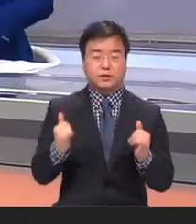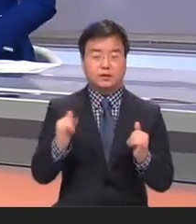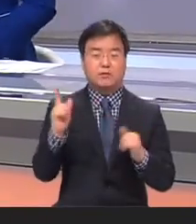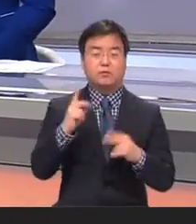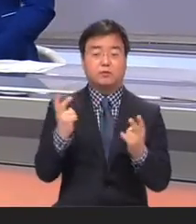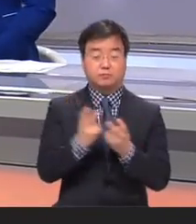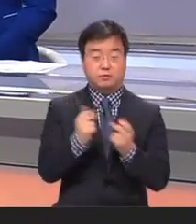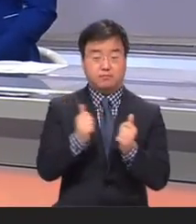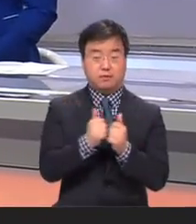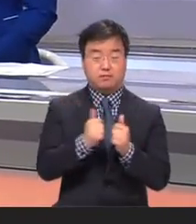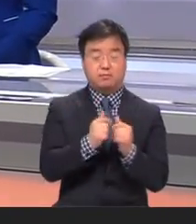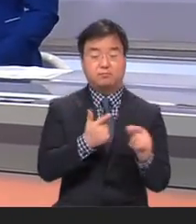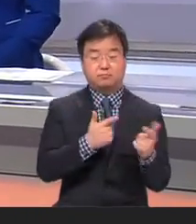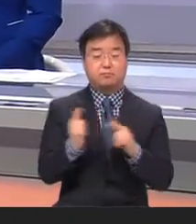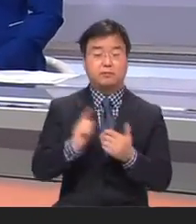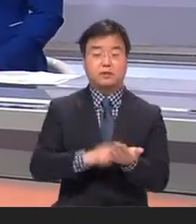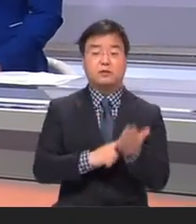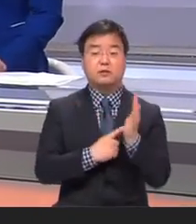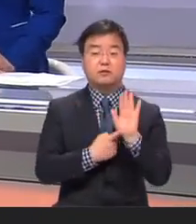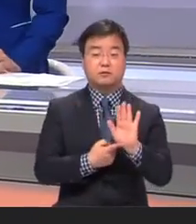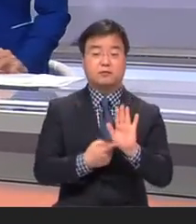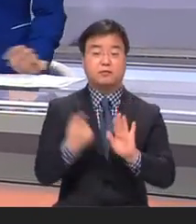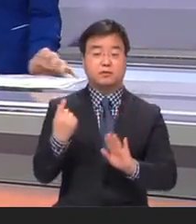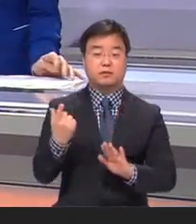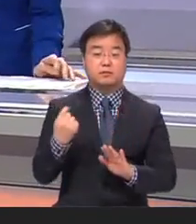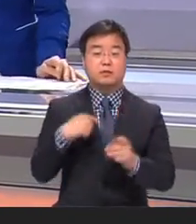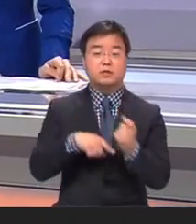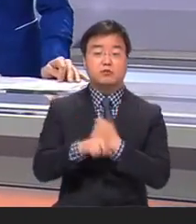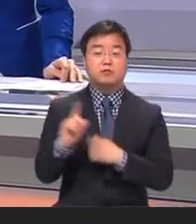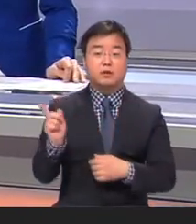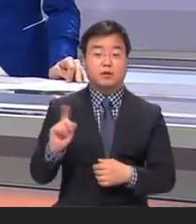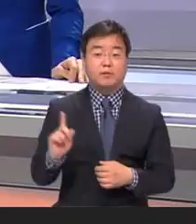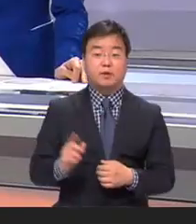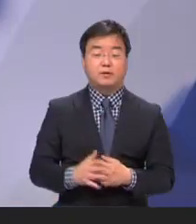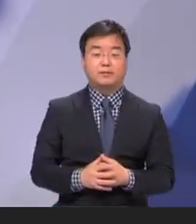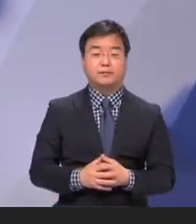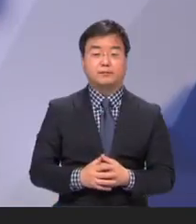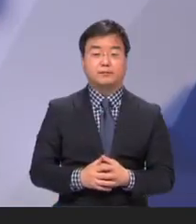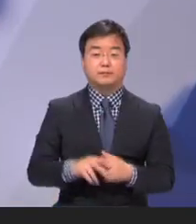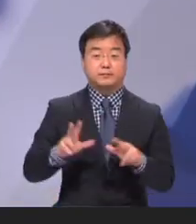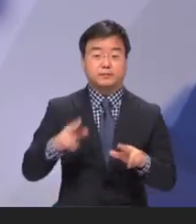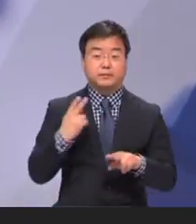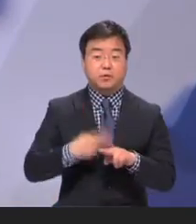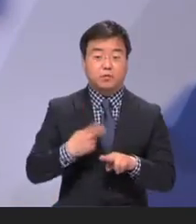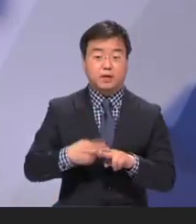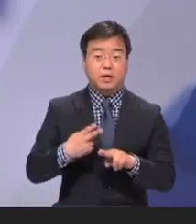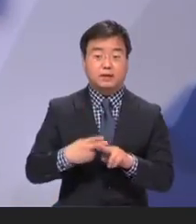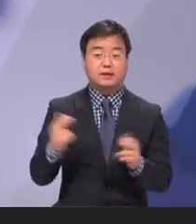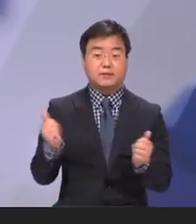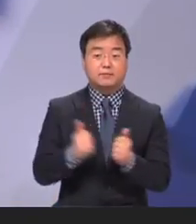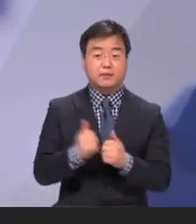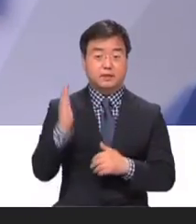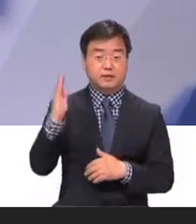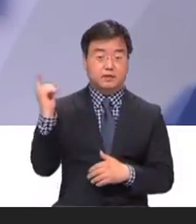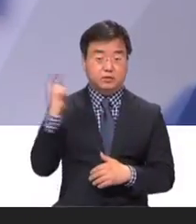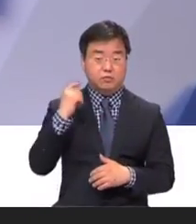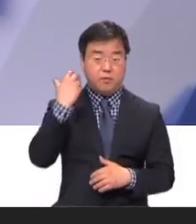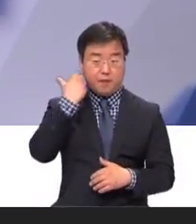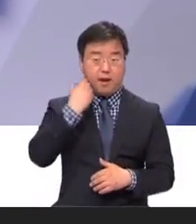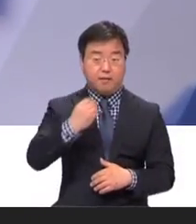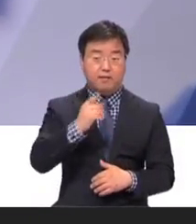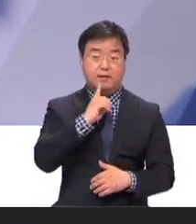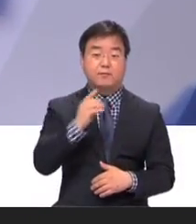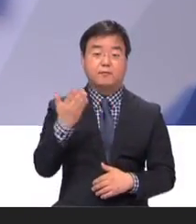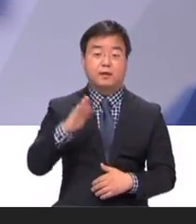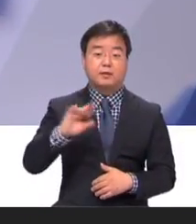남자들이 등장을 하고 있는 것 같습니다. 예. 그 이유를 뭐라고 찾아볼 수 있을까요? 아, 지금 이렇게 요리하는 남자 얘기 들으시면서 아주 흐뭇하다 그러셨는데